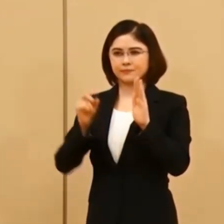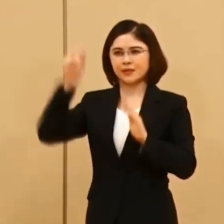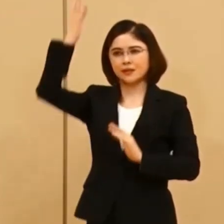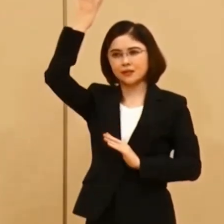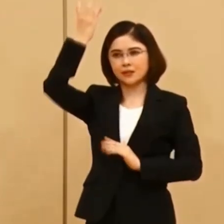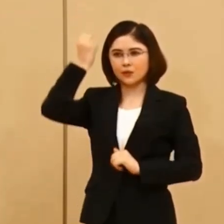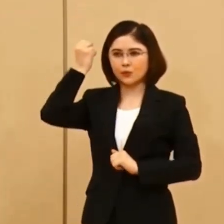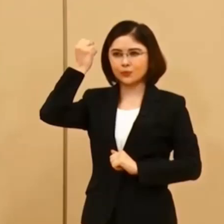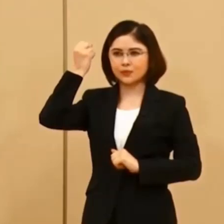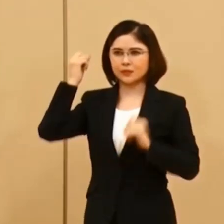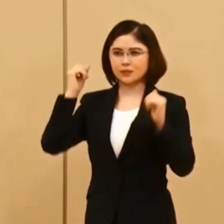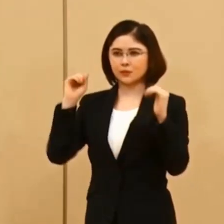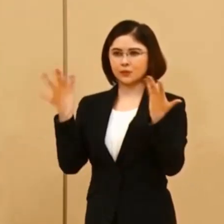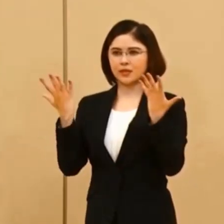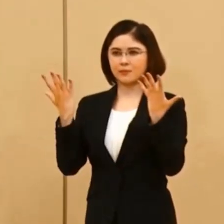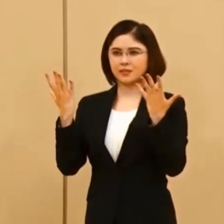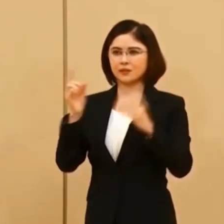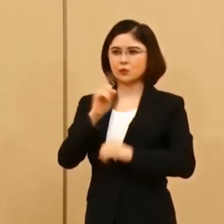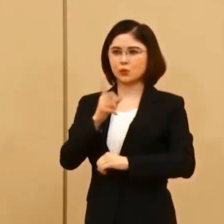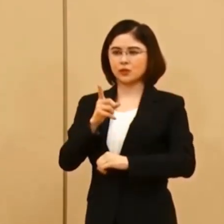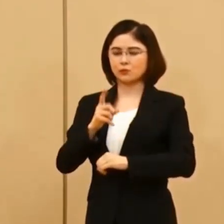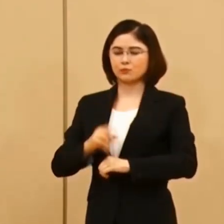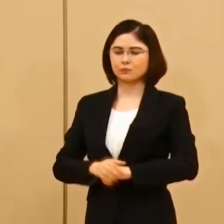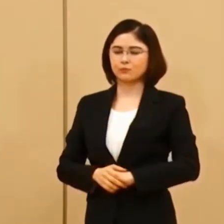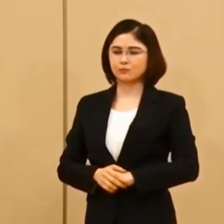記憶にございません